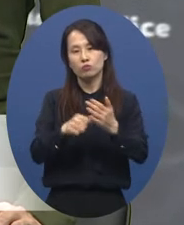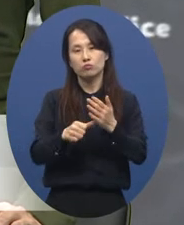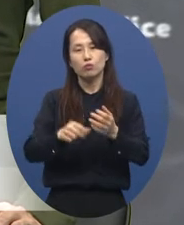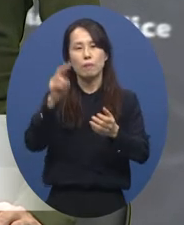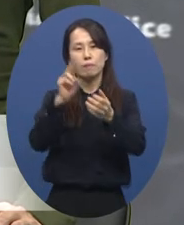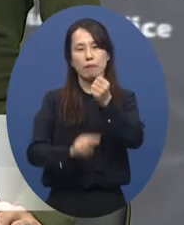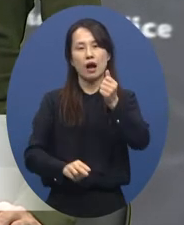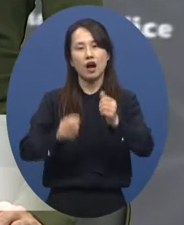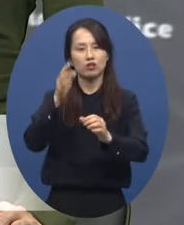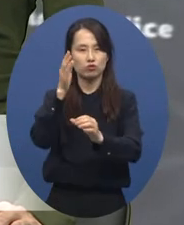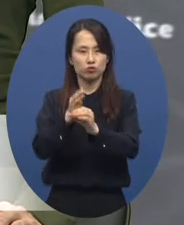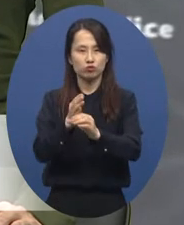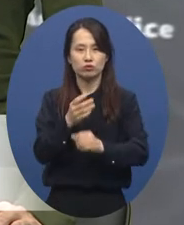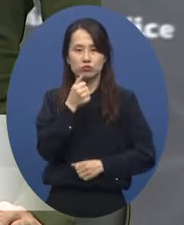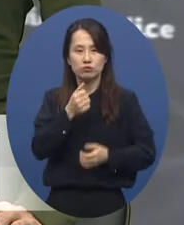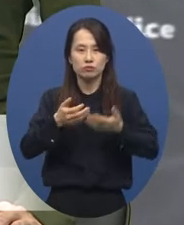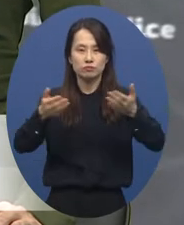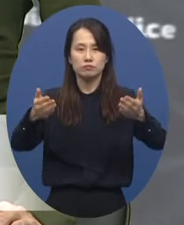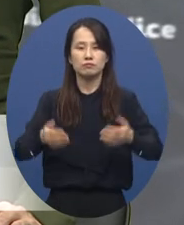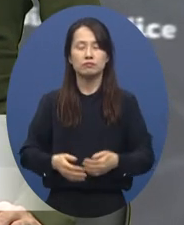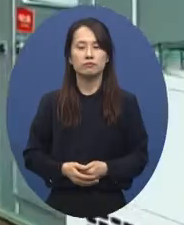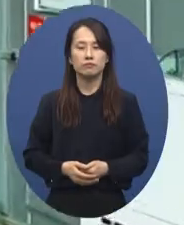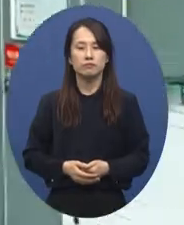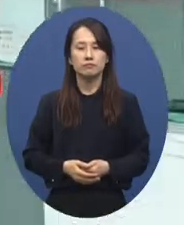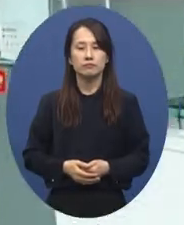유통시켰습니다. 보도에 한선지 기자입니다.